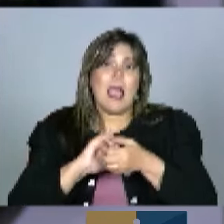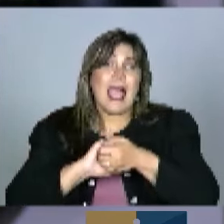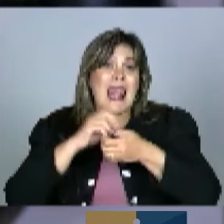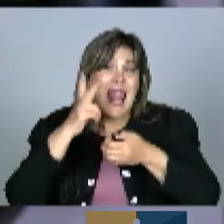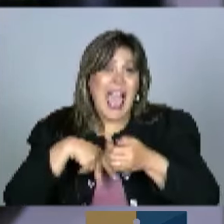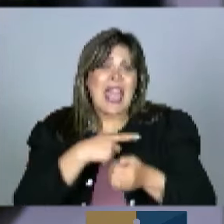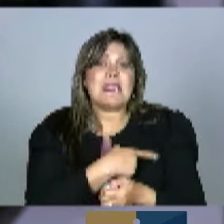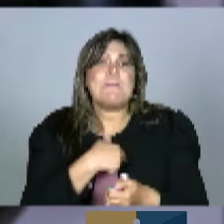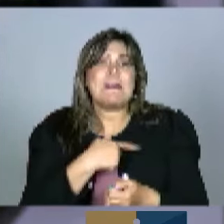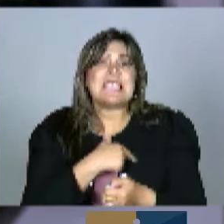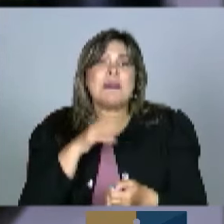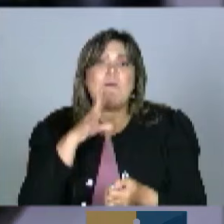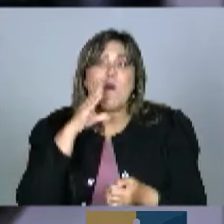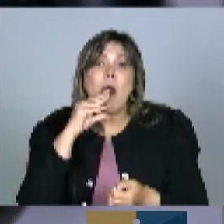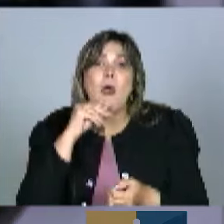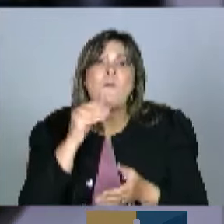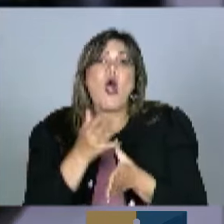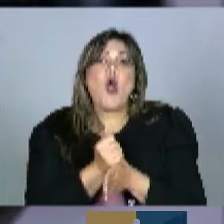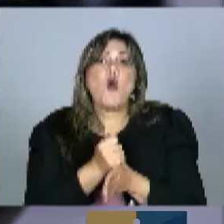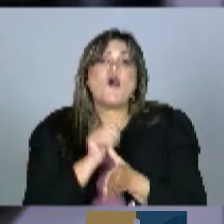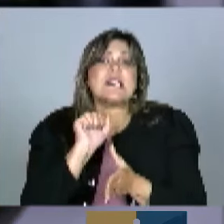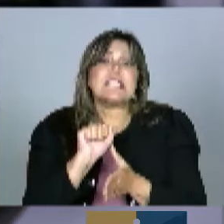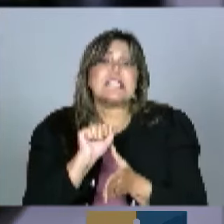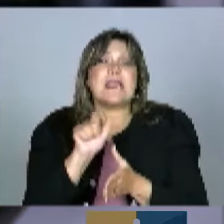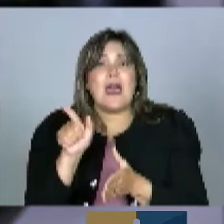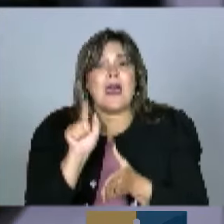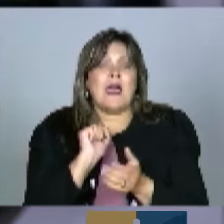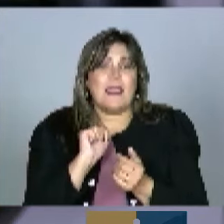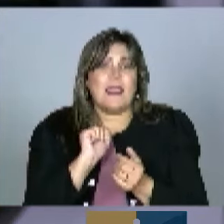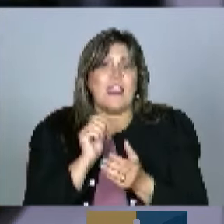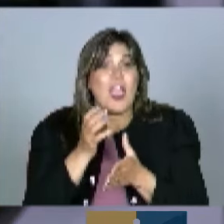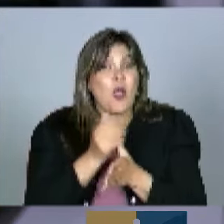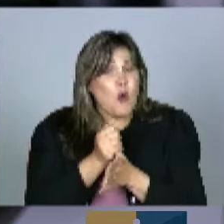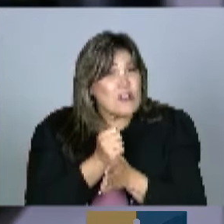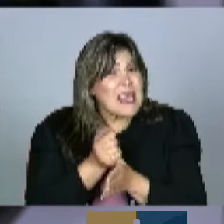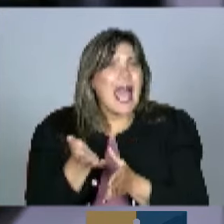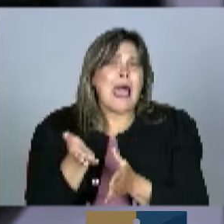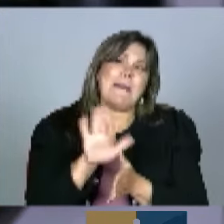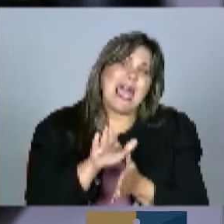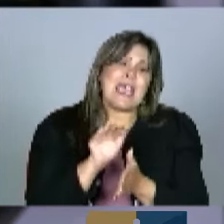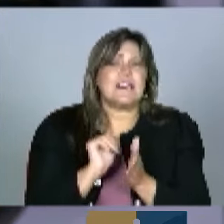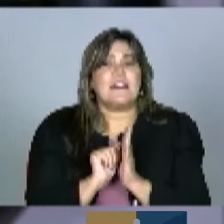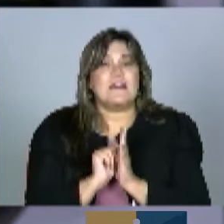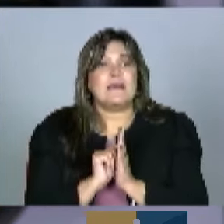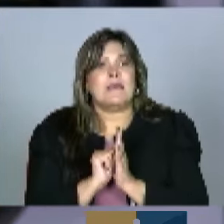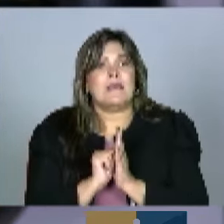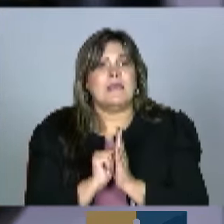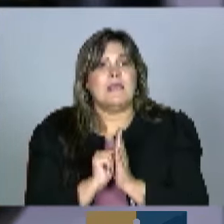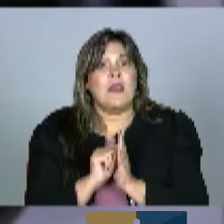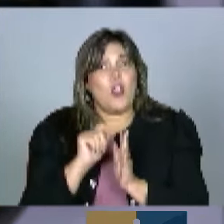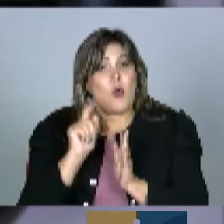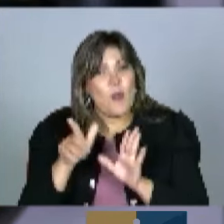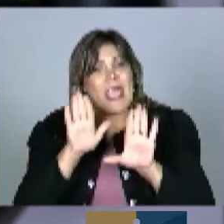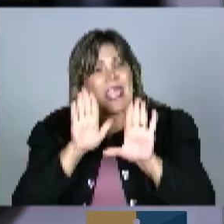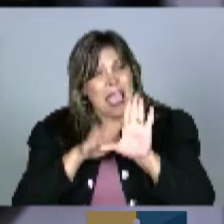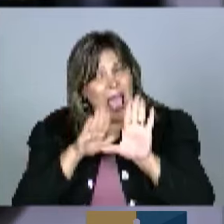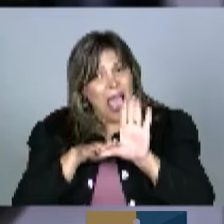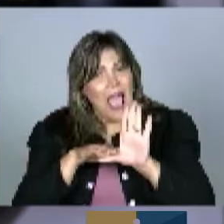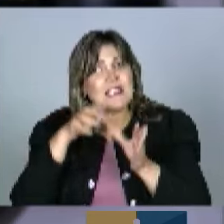باسم حماها العقد باسم حماها اه مش زوجها المتوفي وزوجها توفى وهي كانت مقيمه في